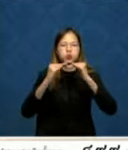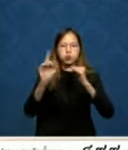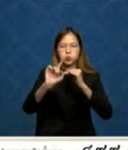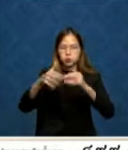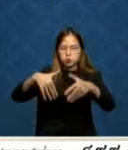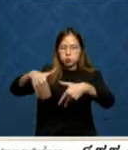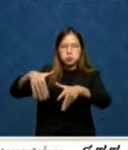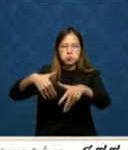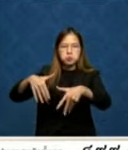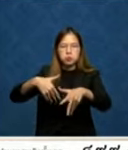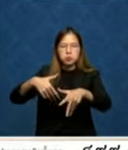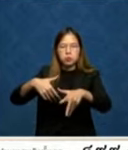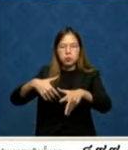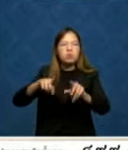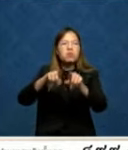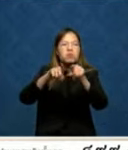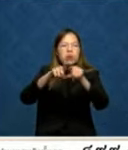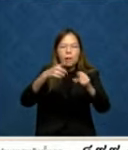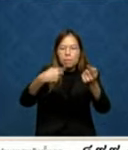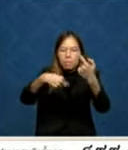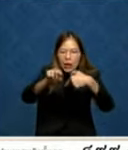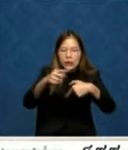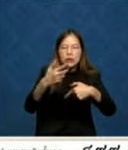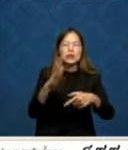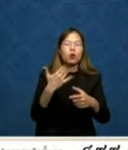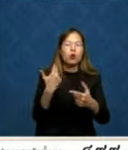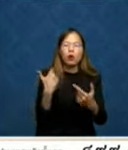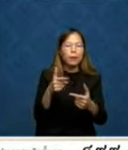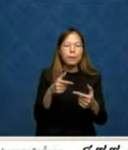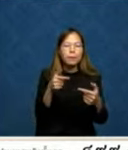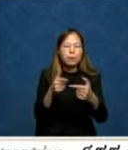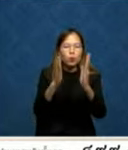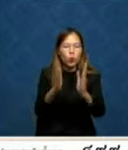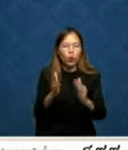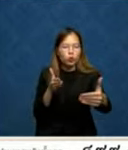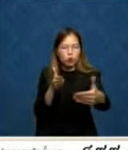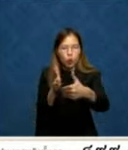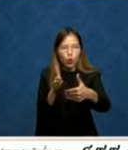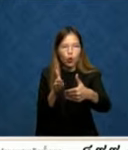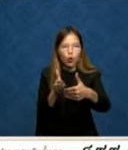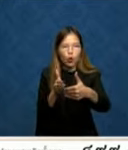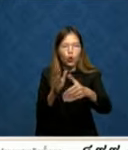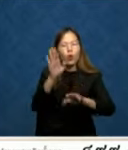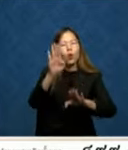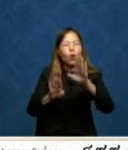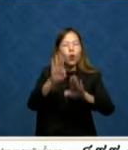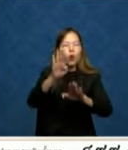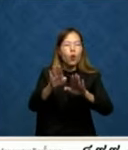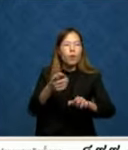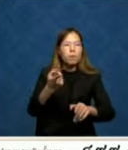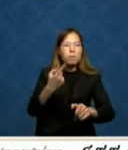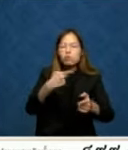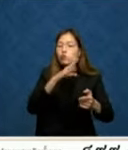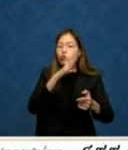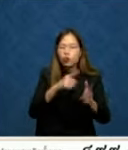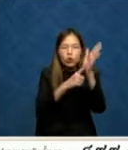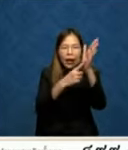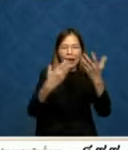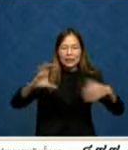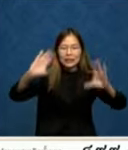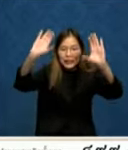ชาชนไปติดต่อกับเจ้าหน้าที่โดยตรงเทียบเท่านะครับกับการที่เราเดินไปที่อำเภอเ